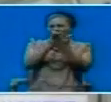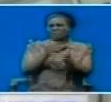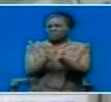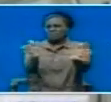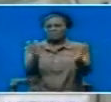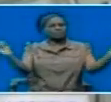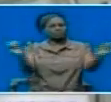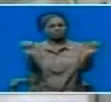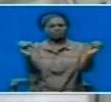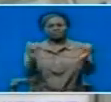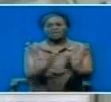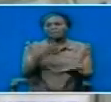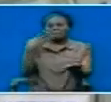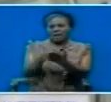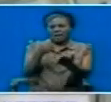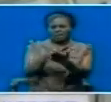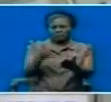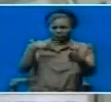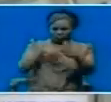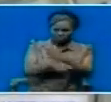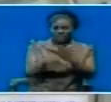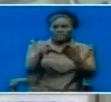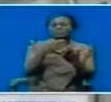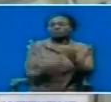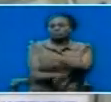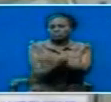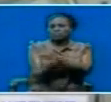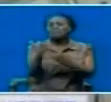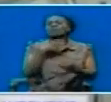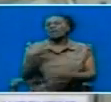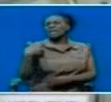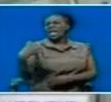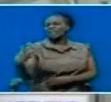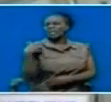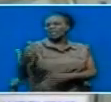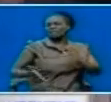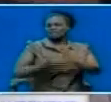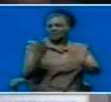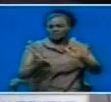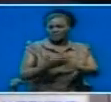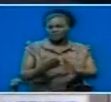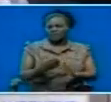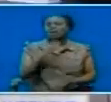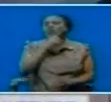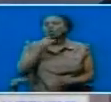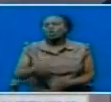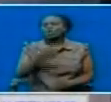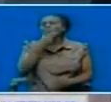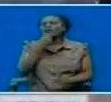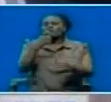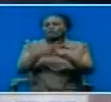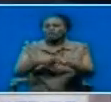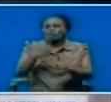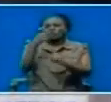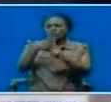chochote. Pesa imeingilia katikati na watu wanataka kutajirika kupitia kwa hii ofisi. Kama mzee ambaye ametoka all the way